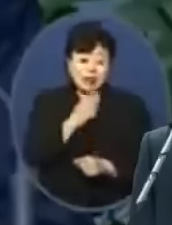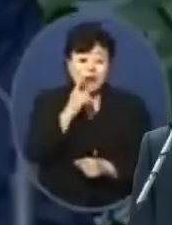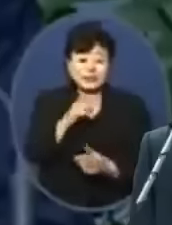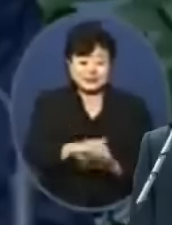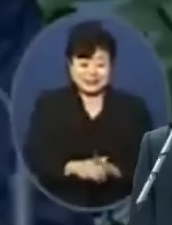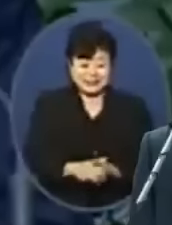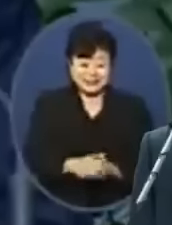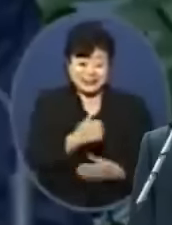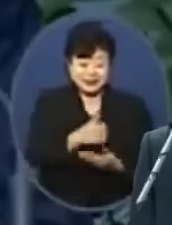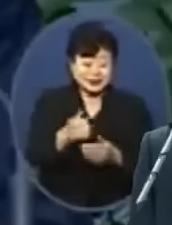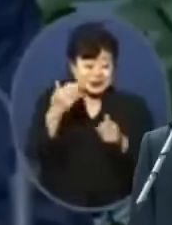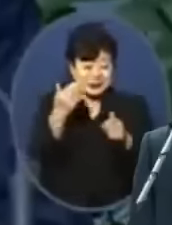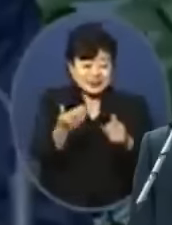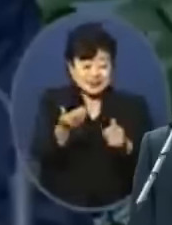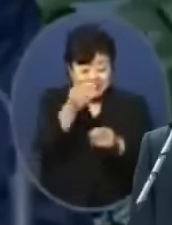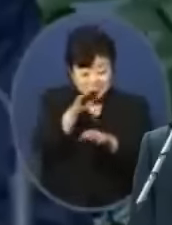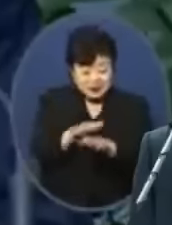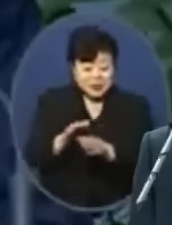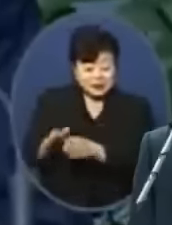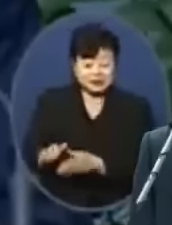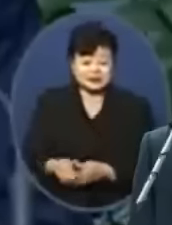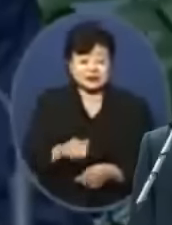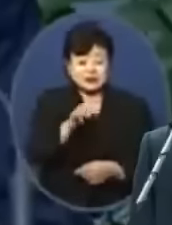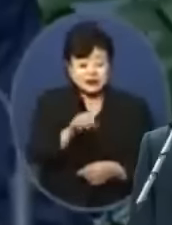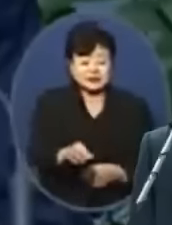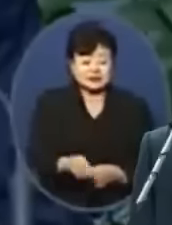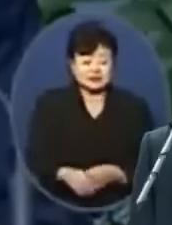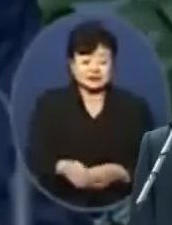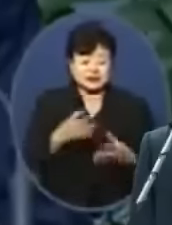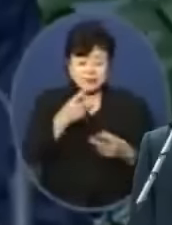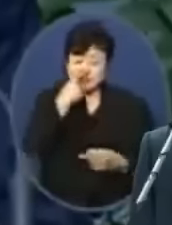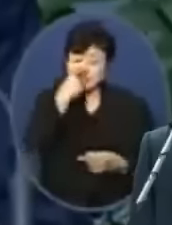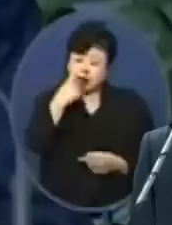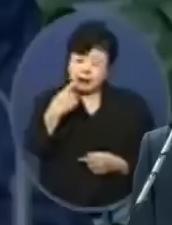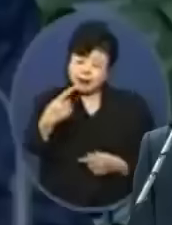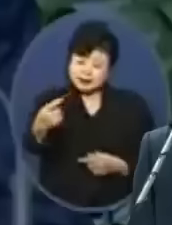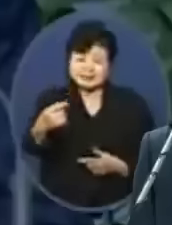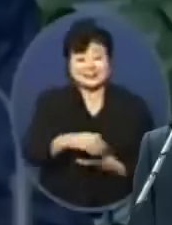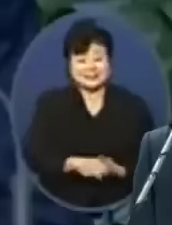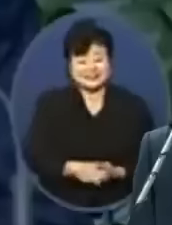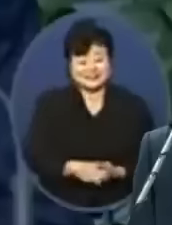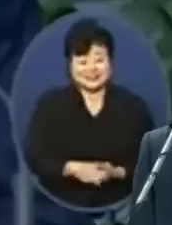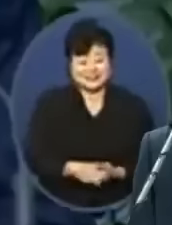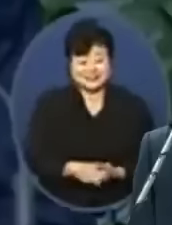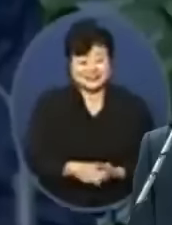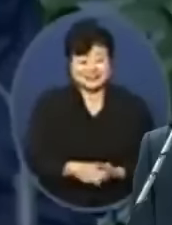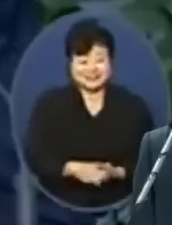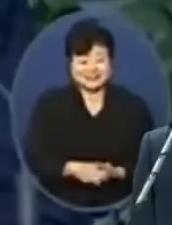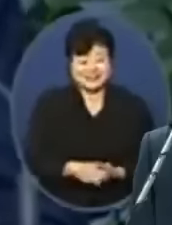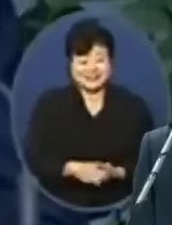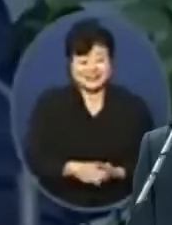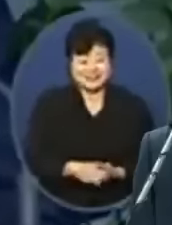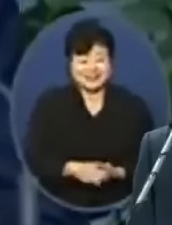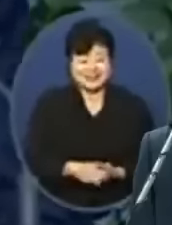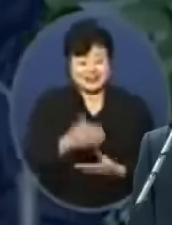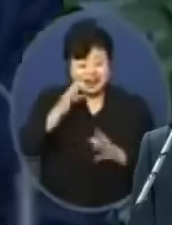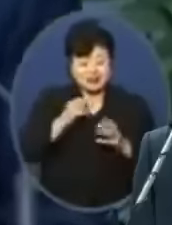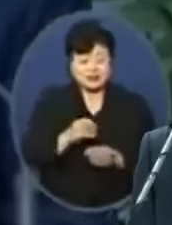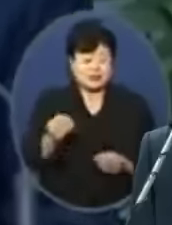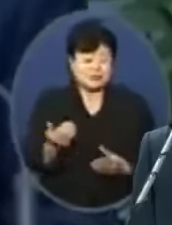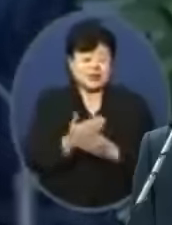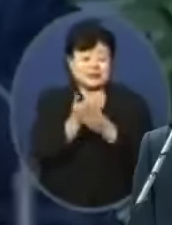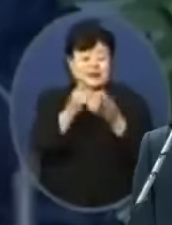말씀하셨으니 주님께서 예비하신 거처가 얼마나 멋있겠습니까? 제가 한국